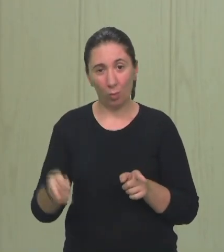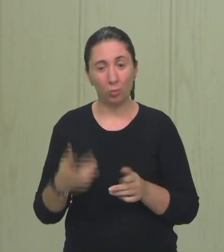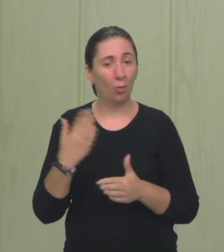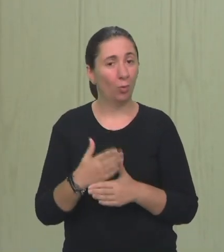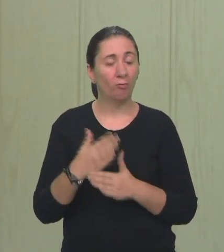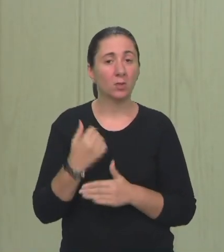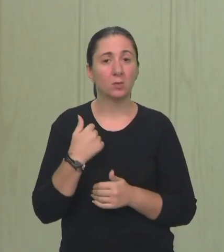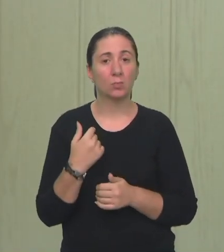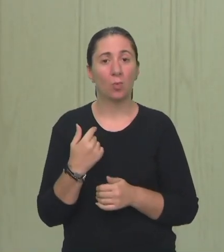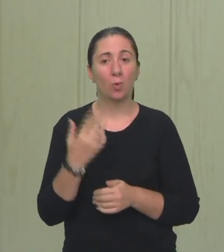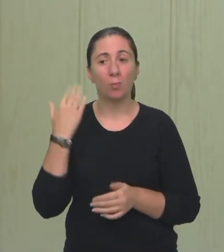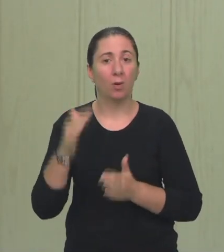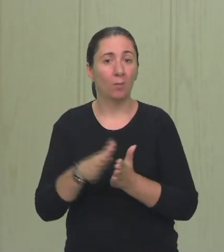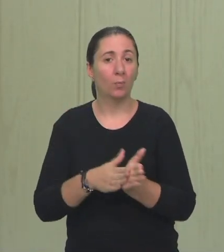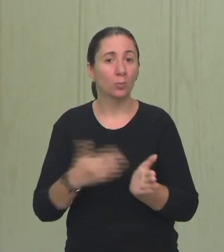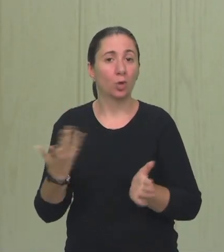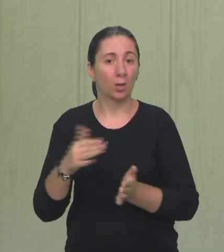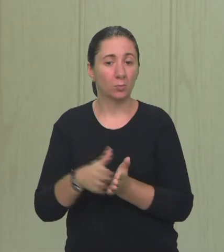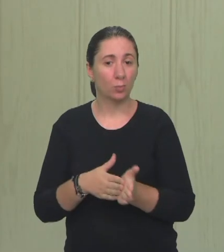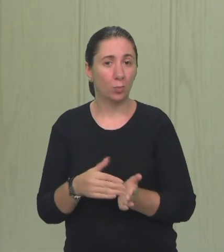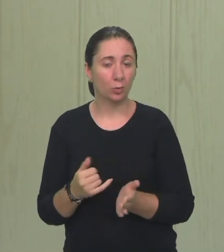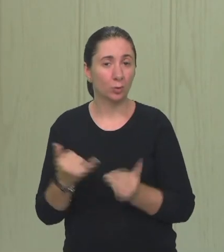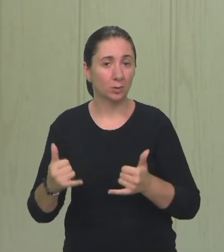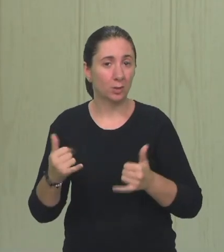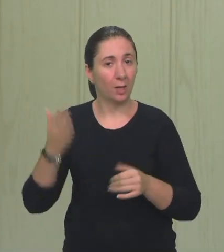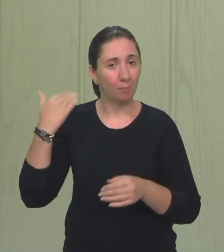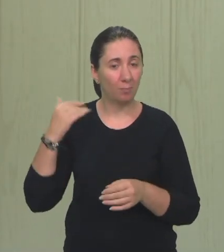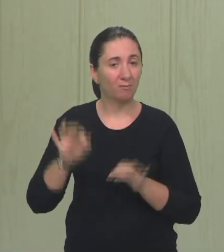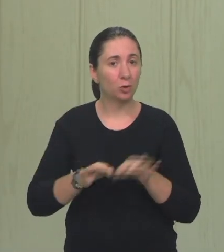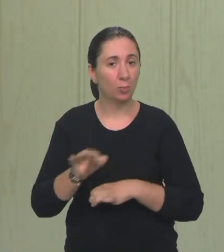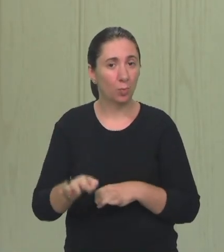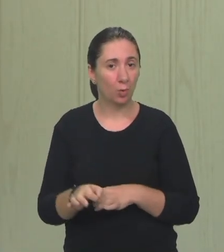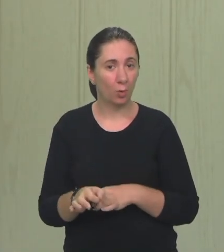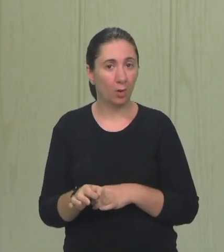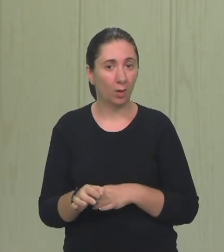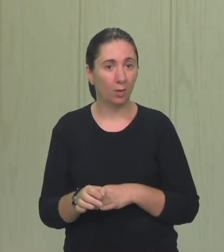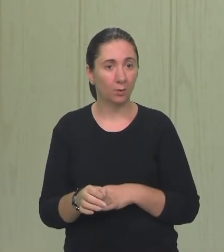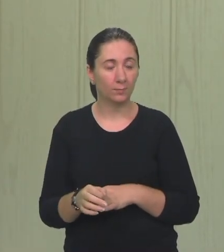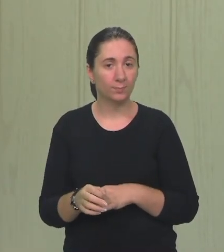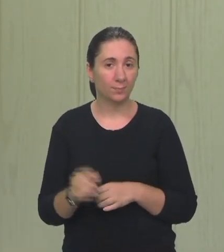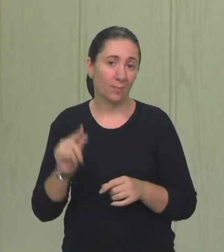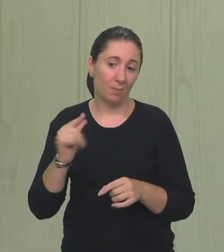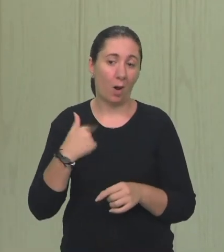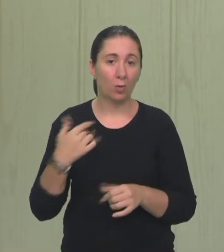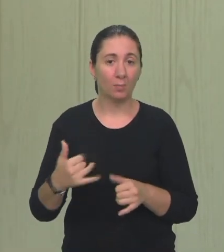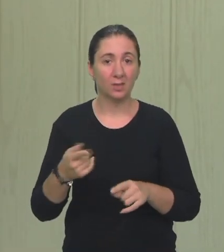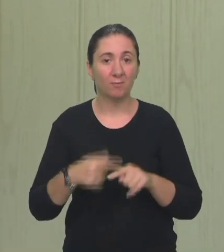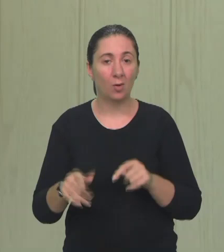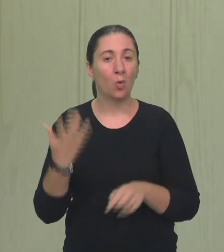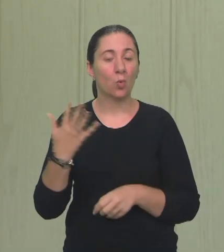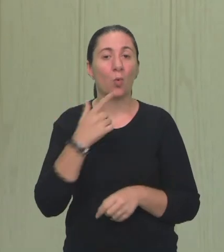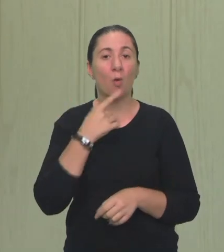uvijek smo bili, u početku je, kako je krenula još sada već bivši projekt koji nam malo po nazivu i nedostaje, Ruka koja